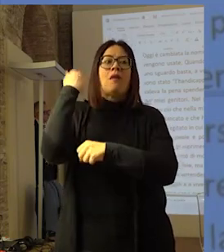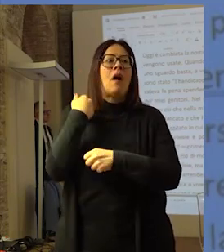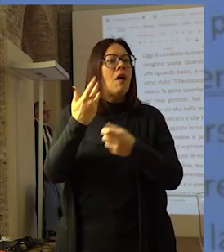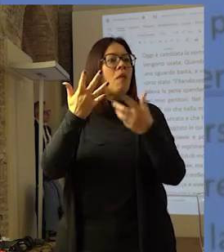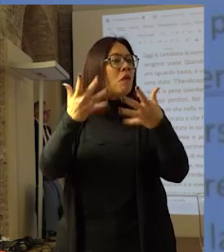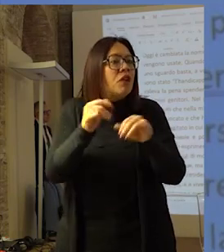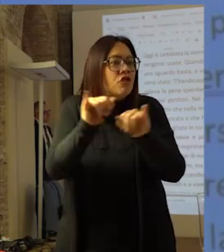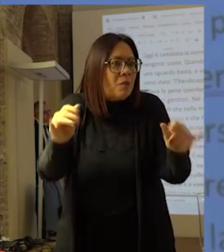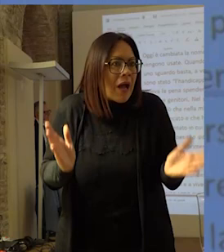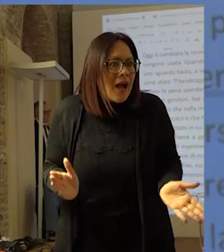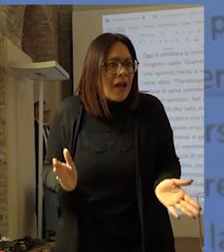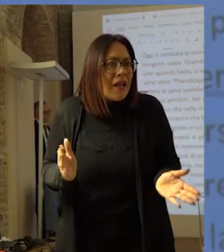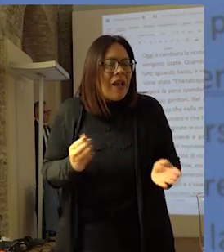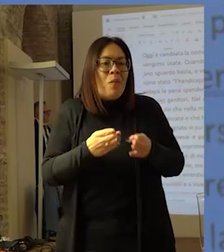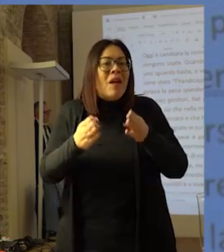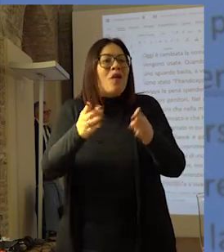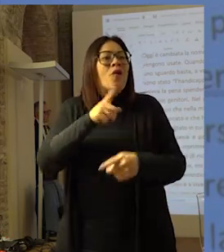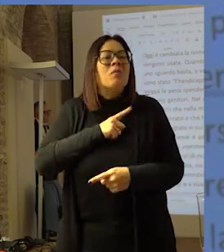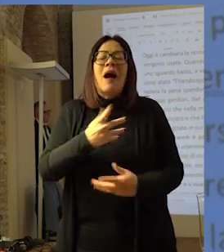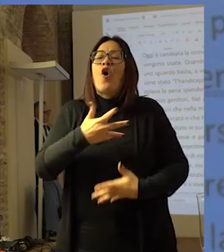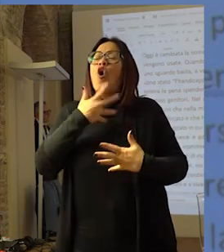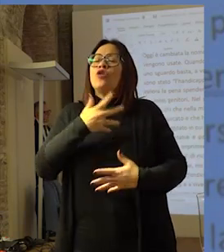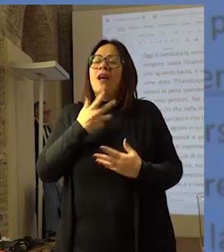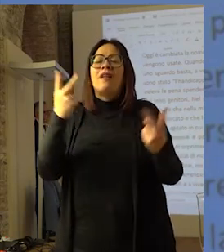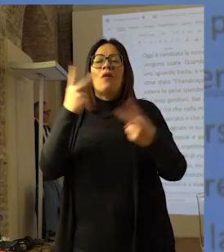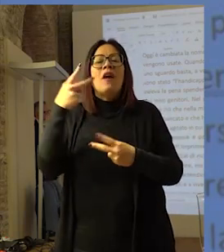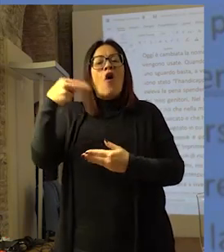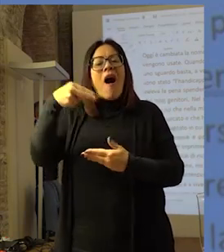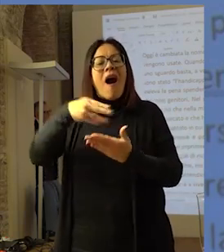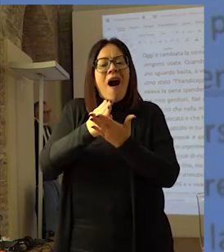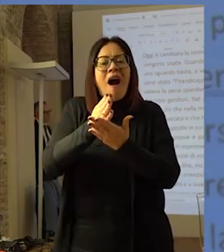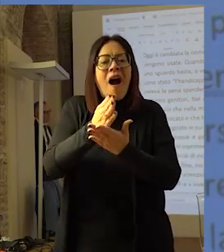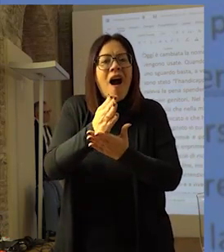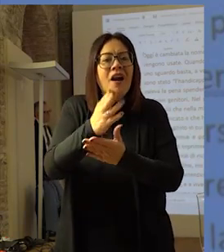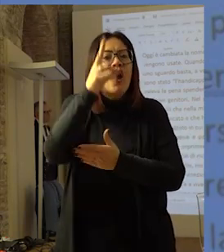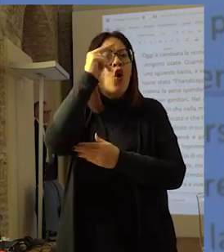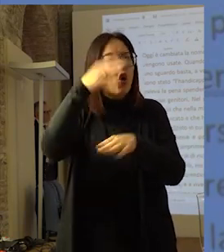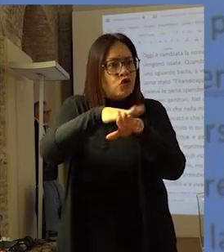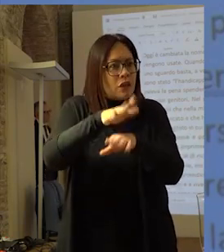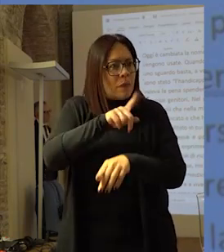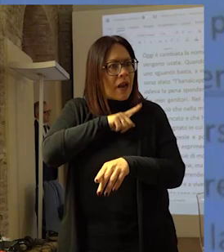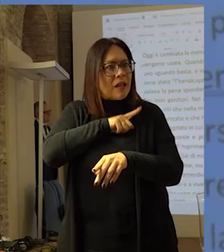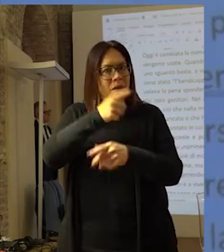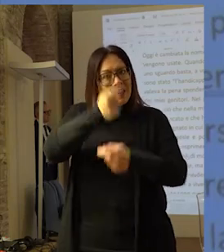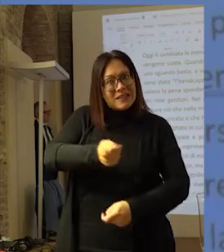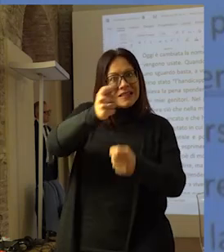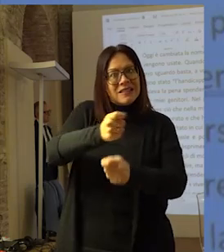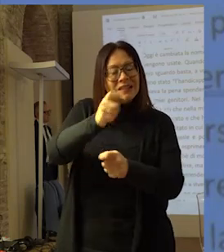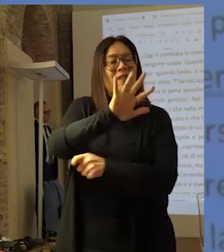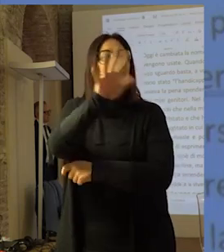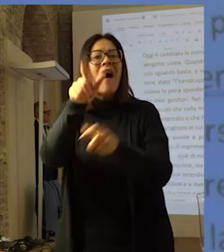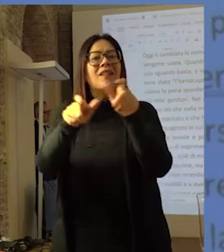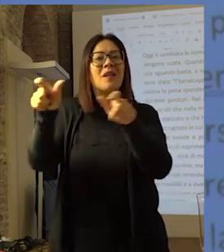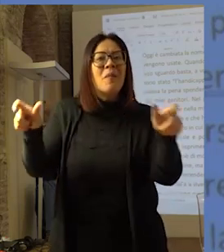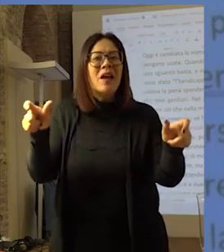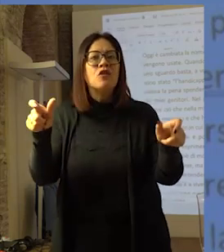ma sono molto contento che negli anni conoscere la mia esperienza abbia spronato altri ragazzi a non arrendersi